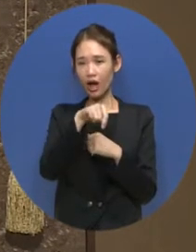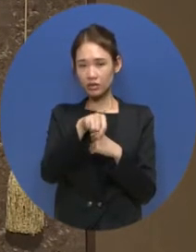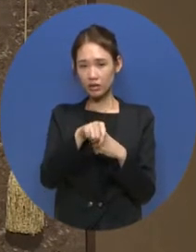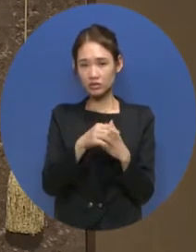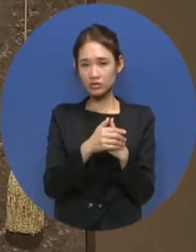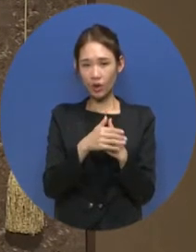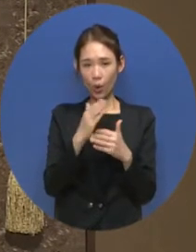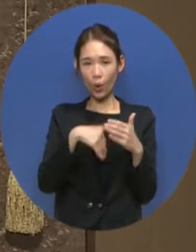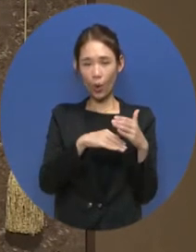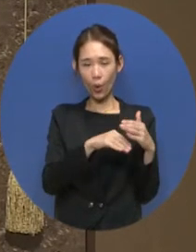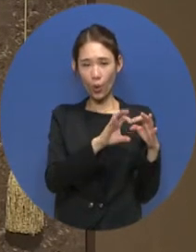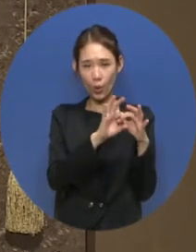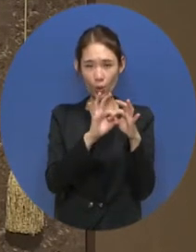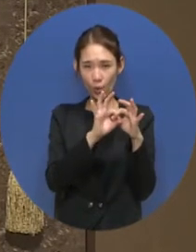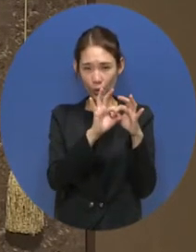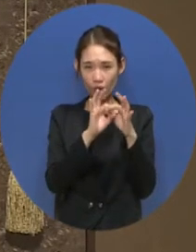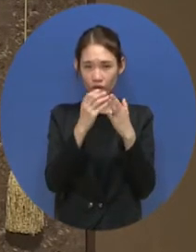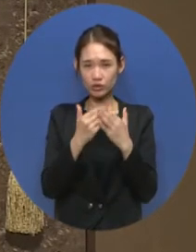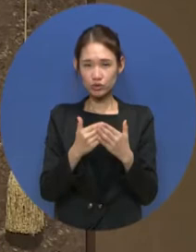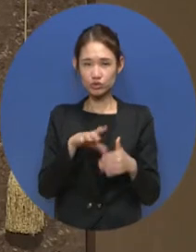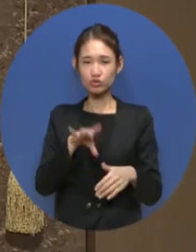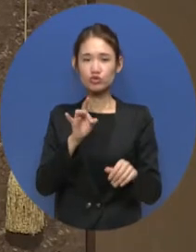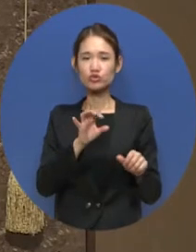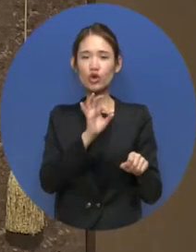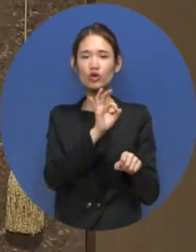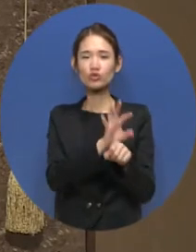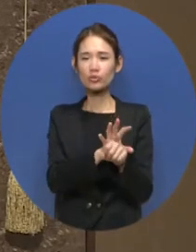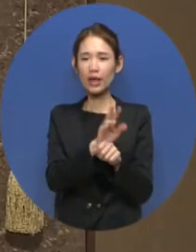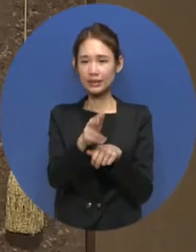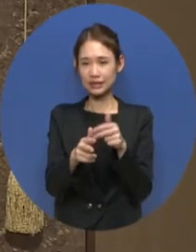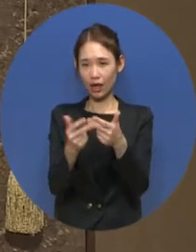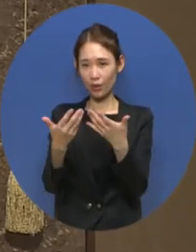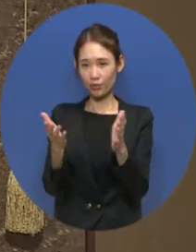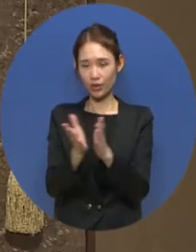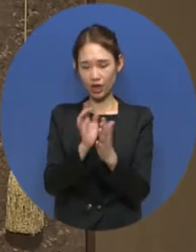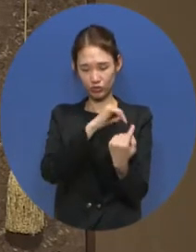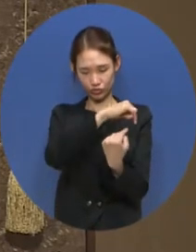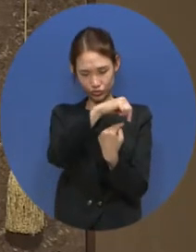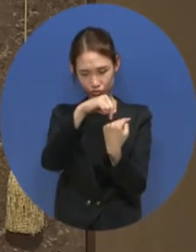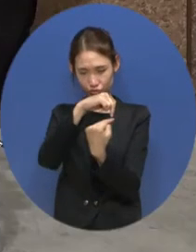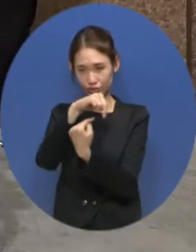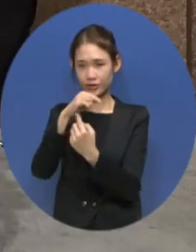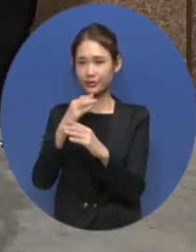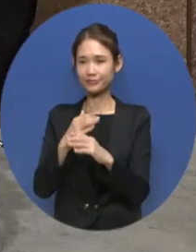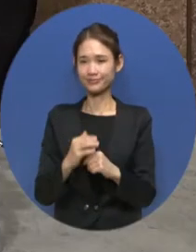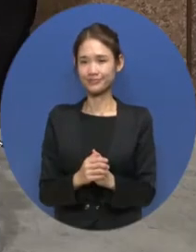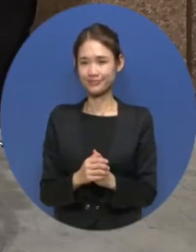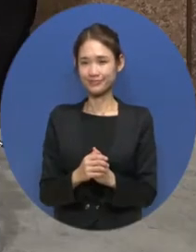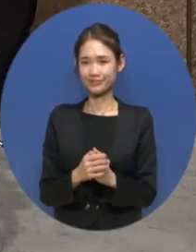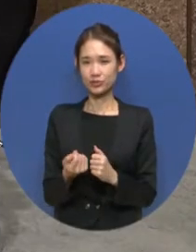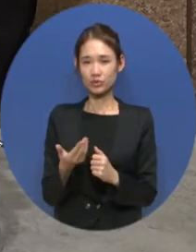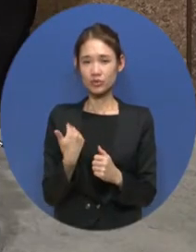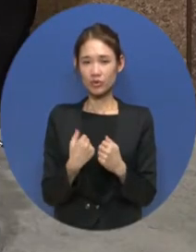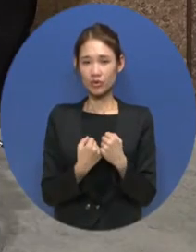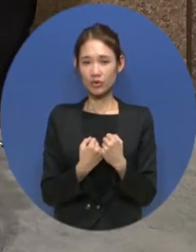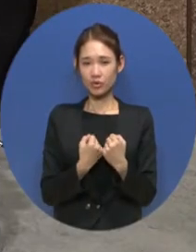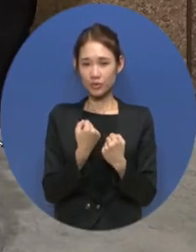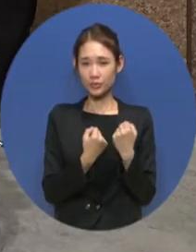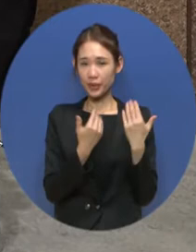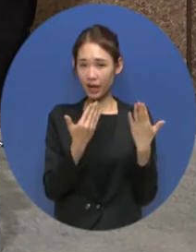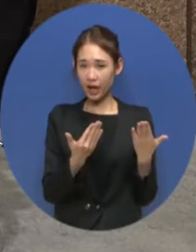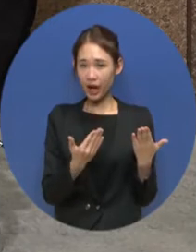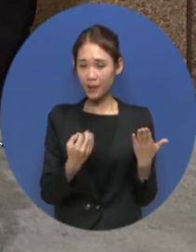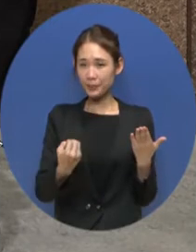생산품들을 공공과 연결해 주는 우선 구매 사업단을 또 운영을 하고 있습니다. 네, 앞서서 이제 잠시